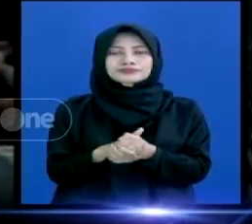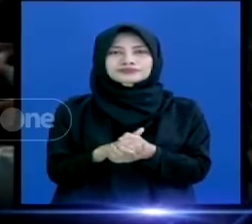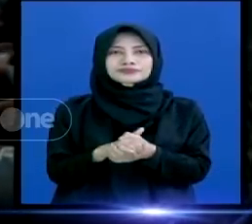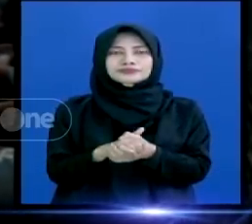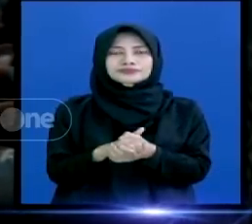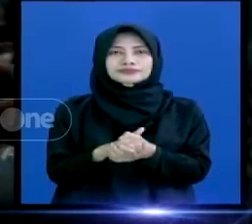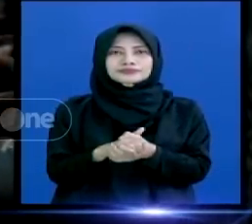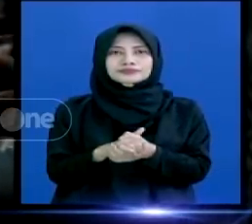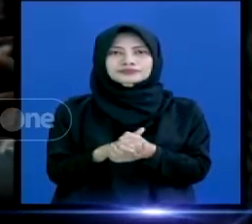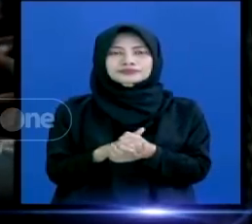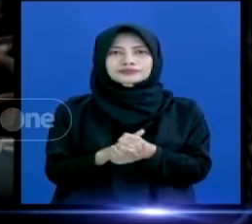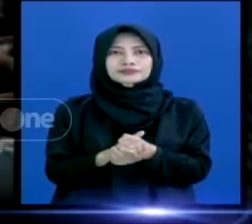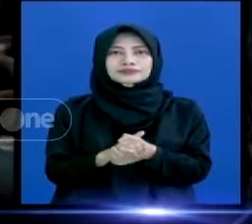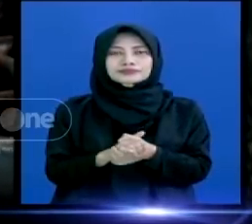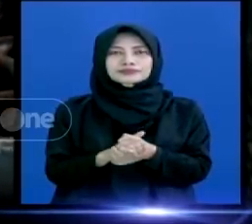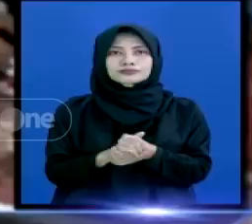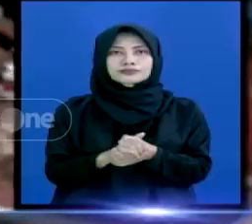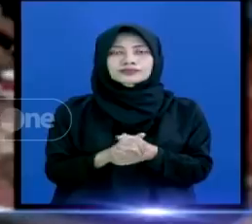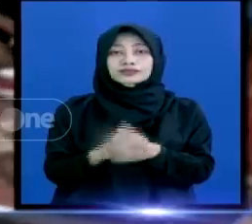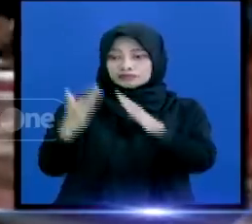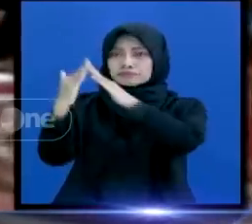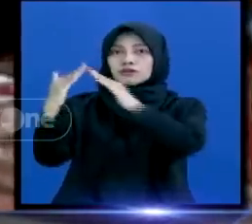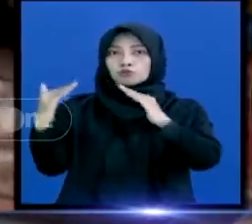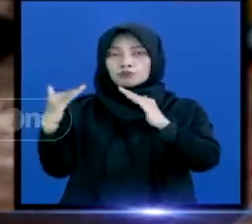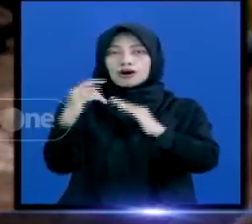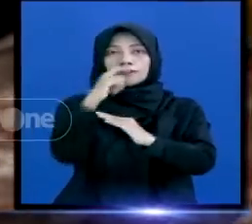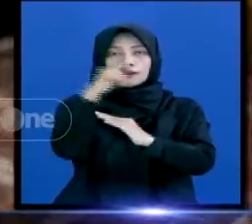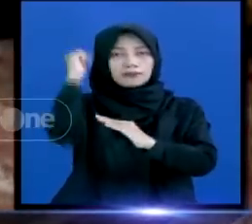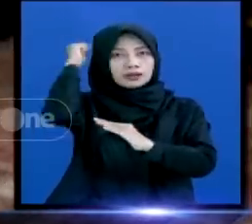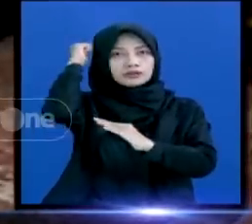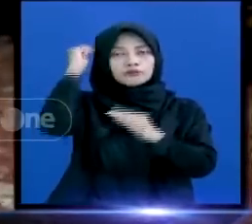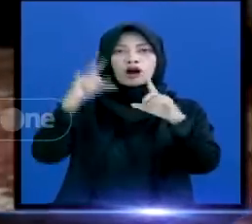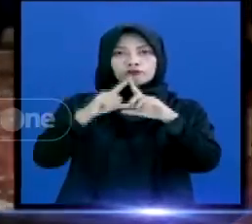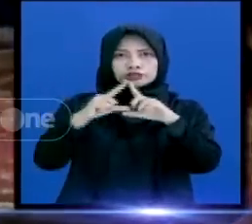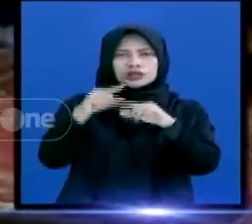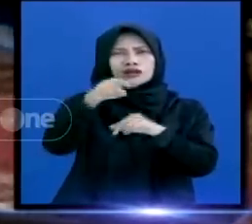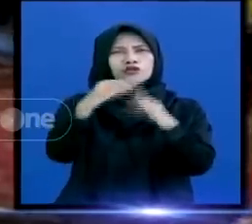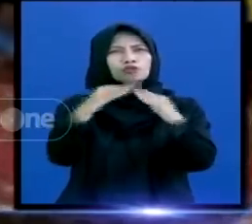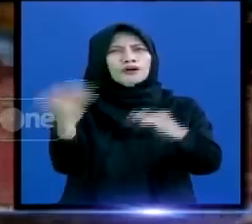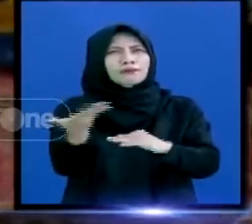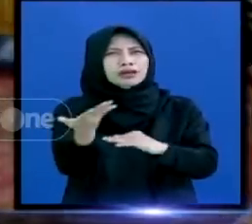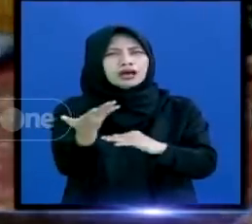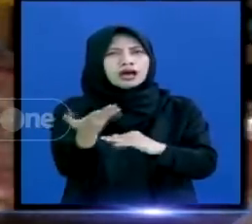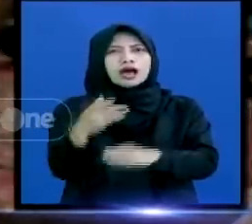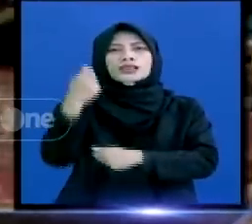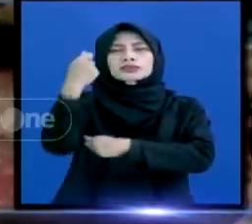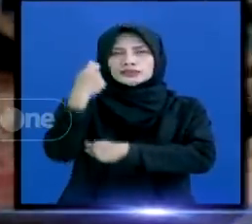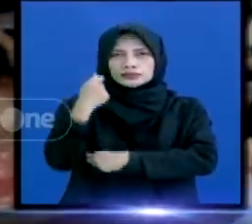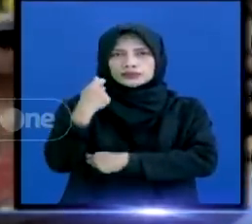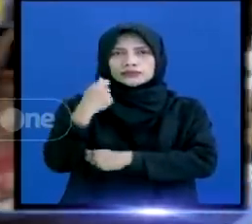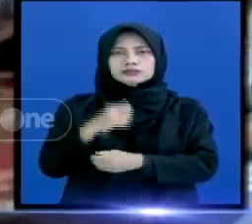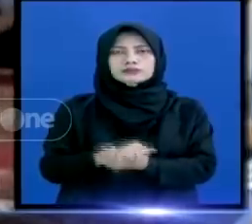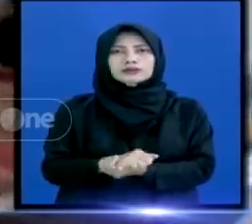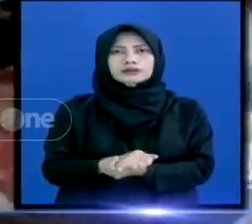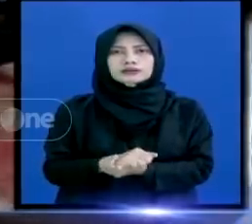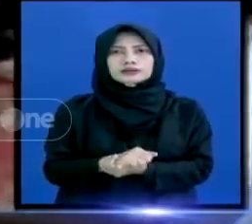Hingga Sabtu malam, rumah orang tua Afridza Munandar di perumahan Taman Sari, Kota Tasikmalaya, Jawa Barat,